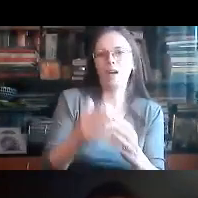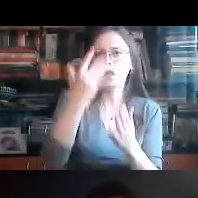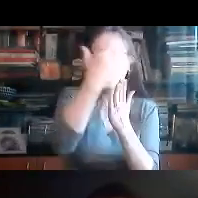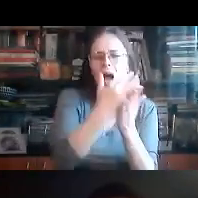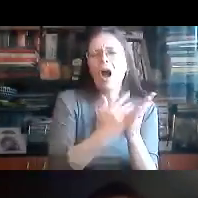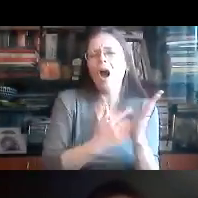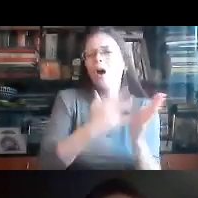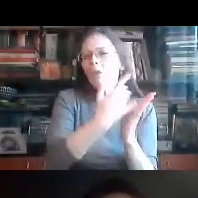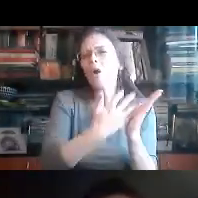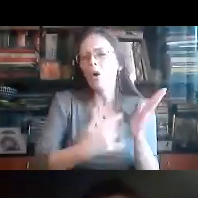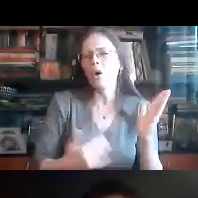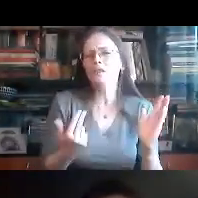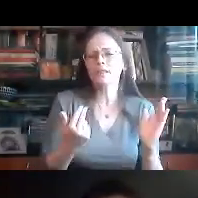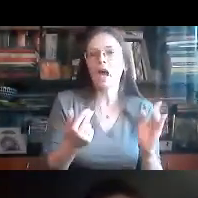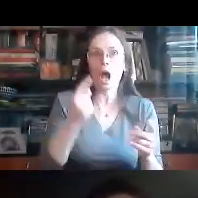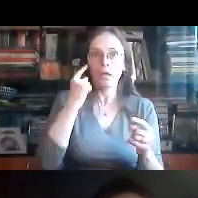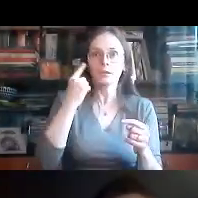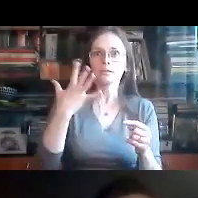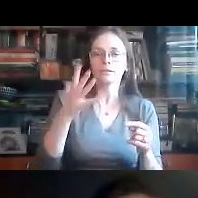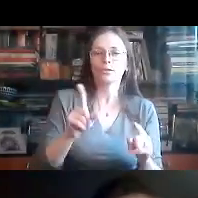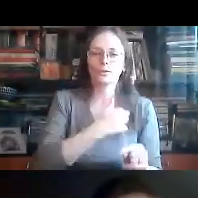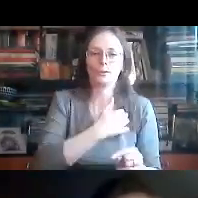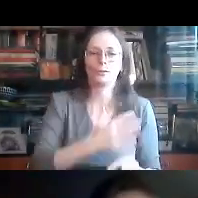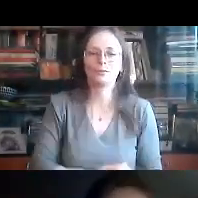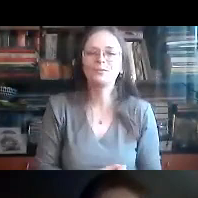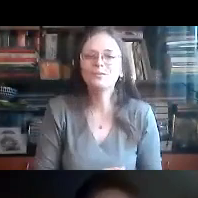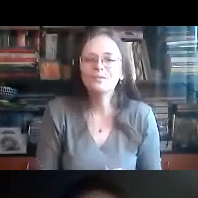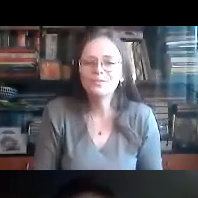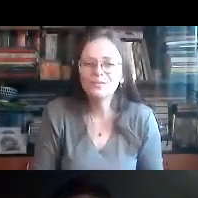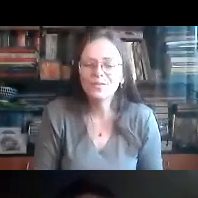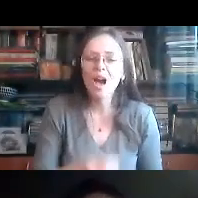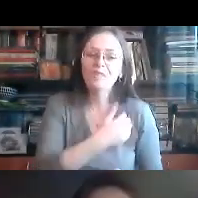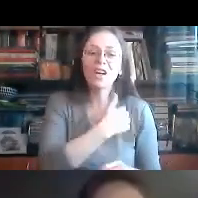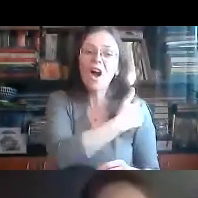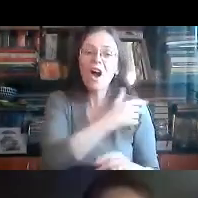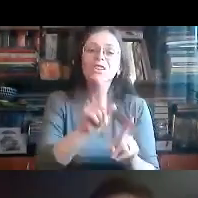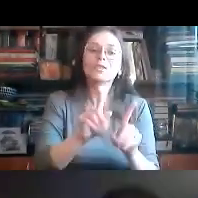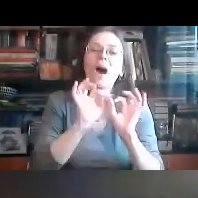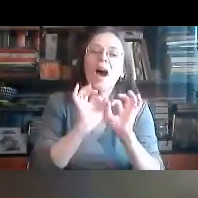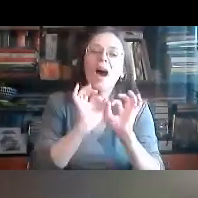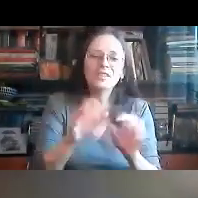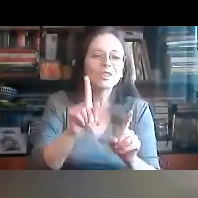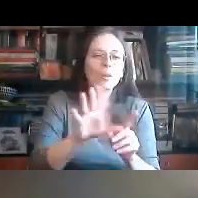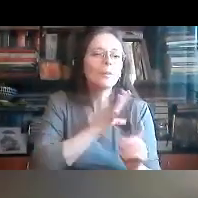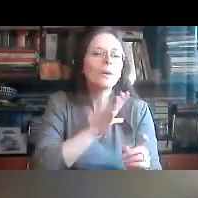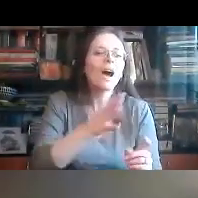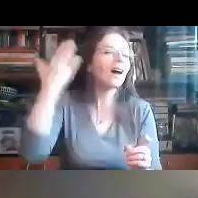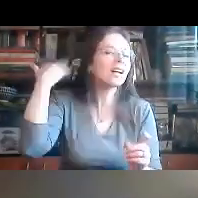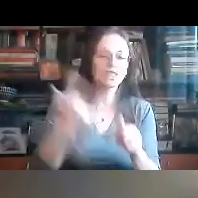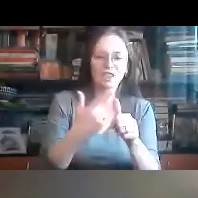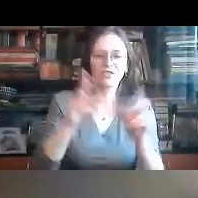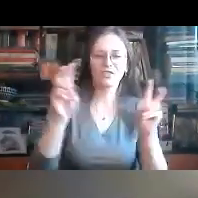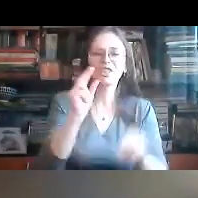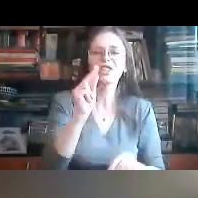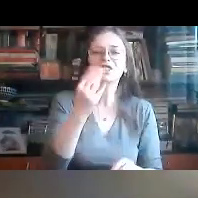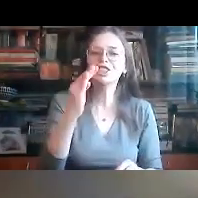ли это? Валентина, не хотите ли рассказать про то, какие это были чихи, да? Я вас сейчас включу. Нет, нет, не